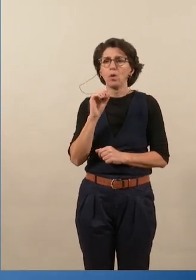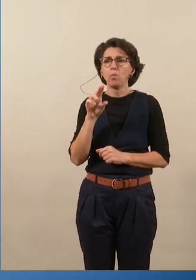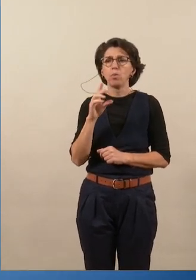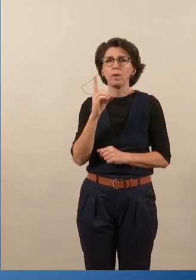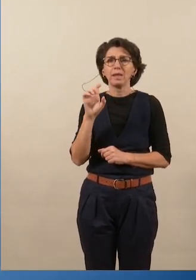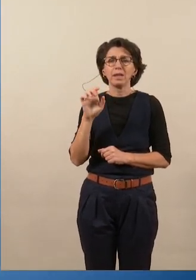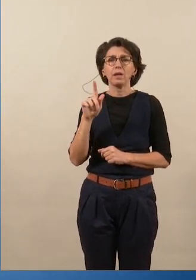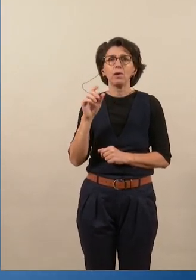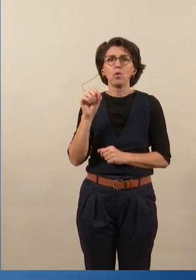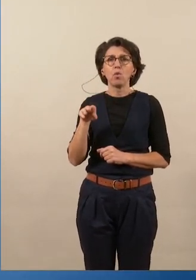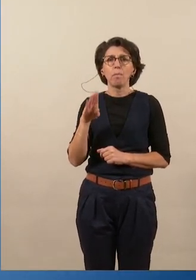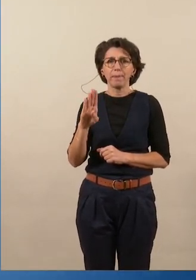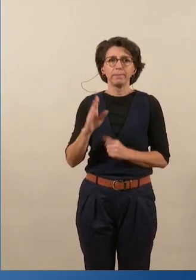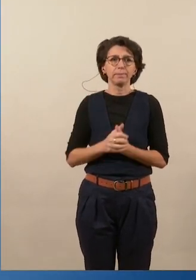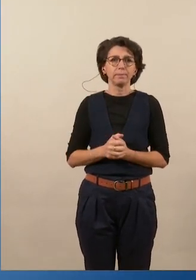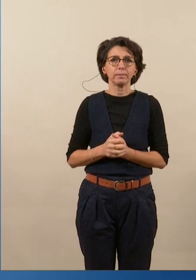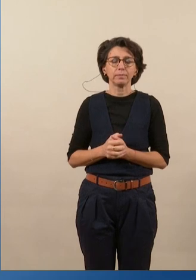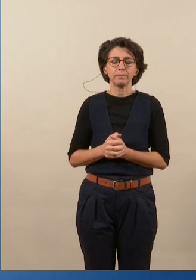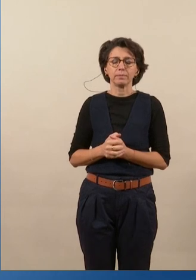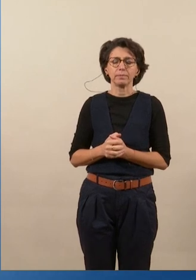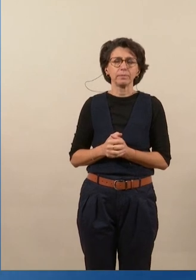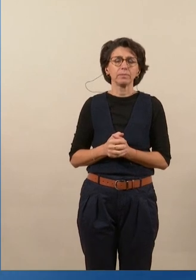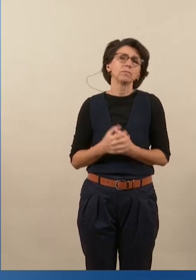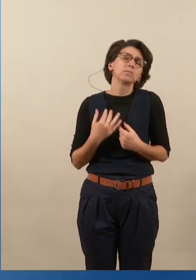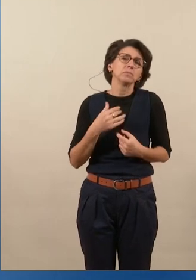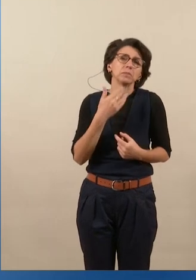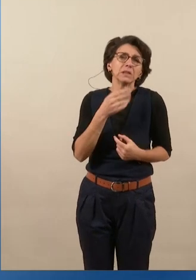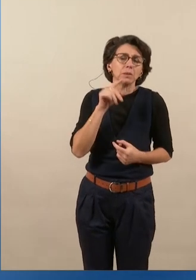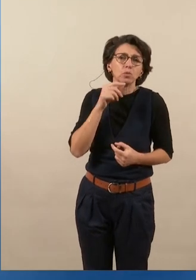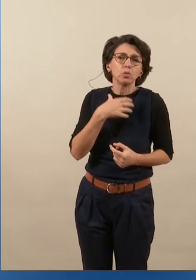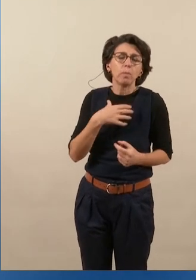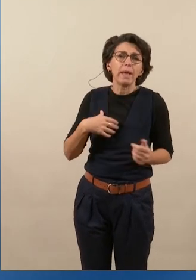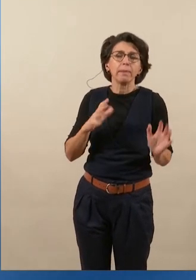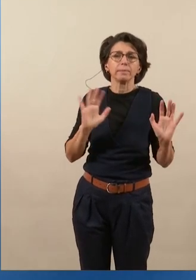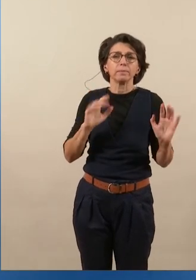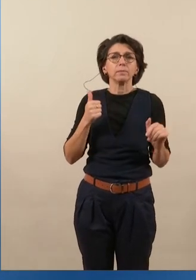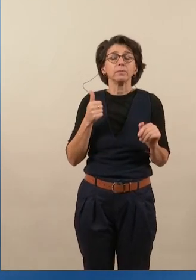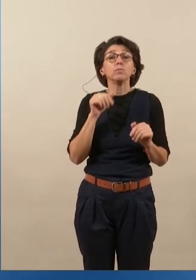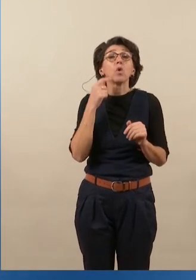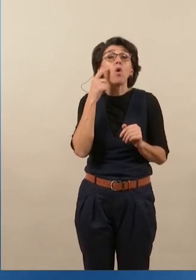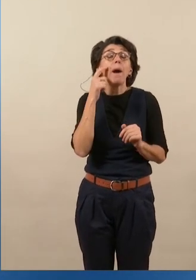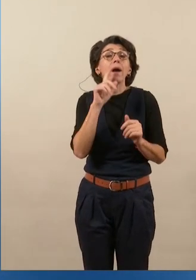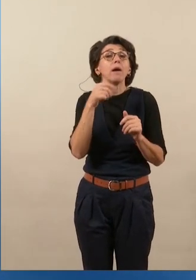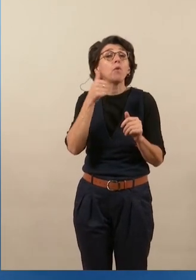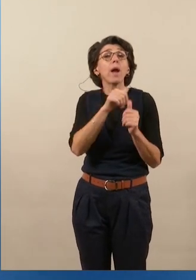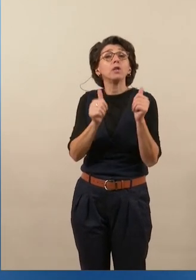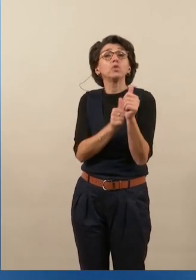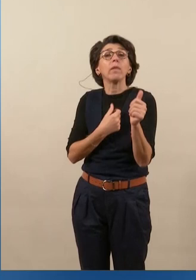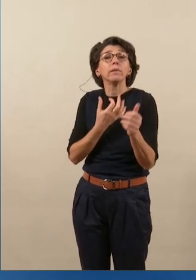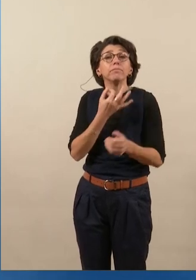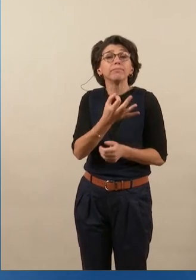Bou merci Monsieur le Maire d'AB je voulais faire une petite remarque à la première adjointe qui concernant le le